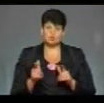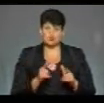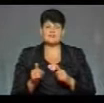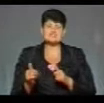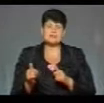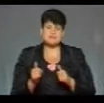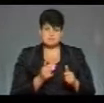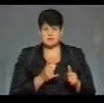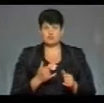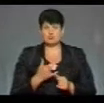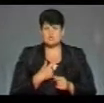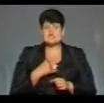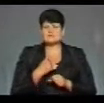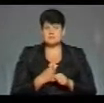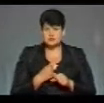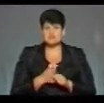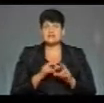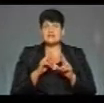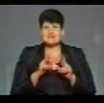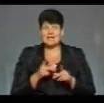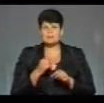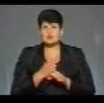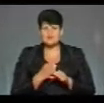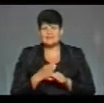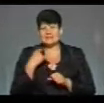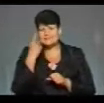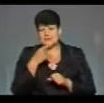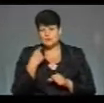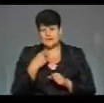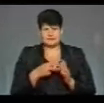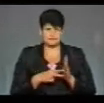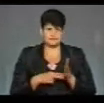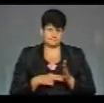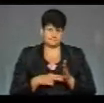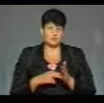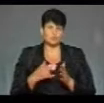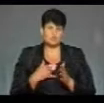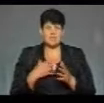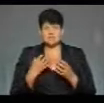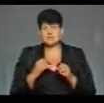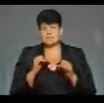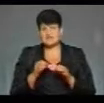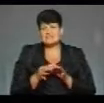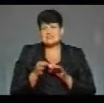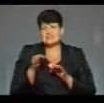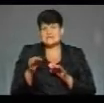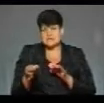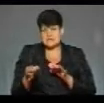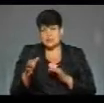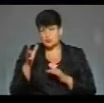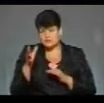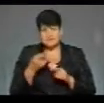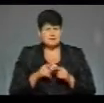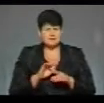забезпечимо, тому що у нас відпрацьовано вже, як працювати індивідуально. У нас ще можливий такий варіант, як дистанційна освіта, тому це